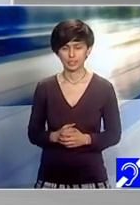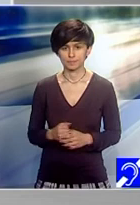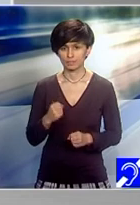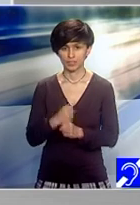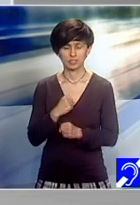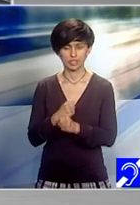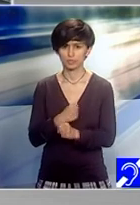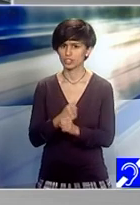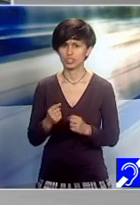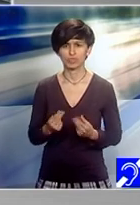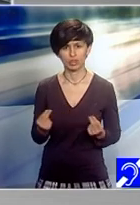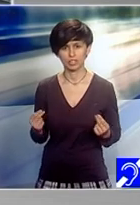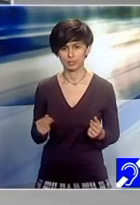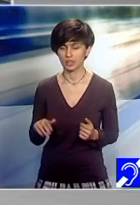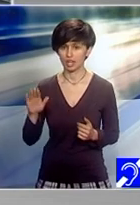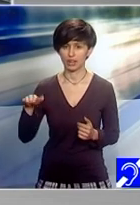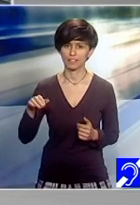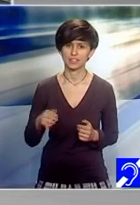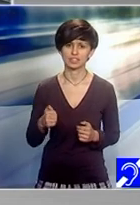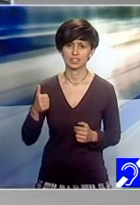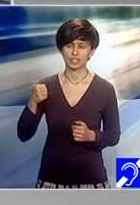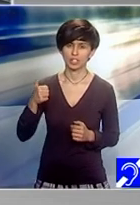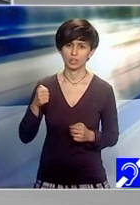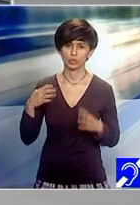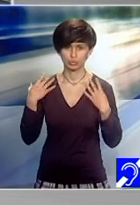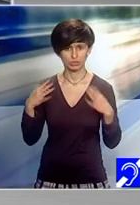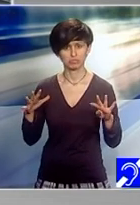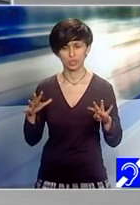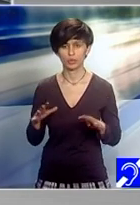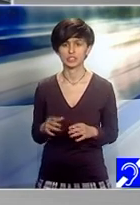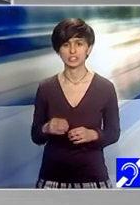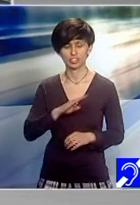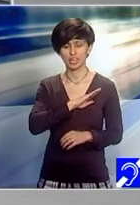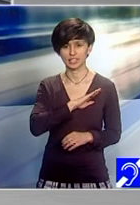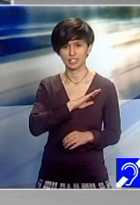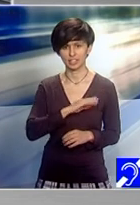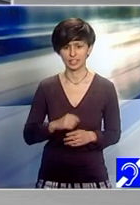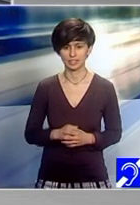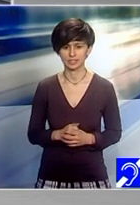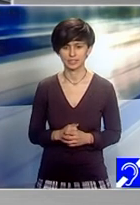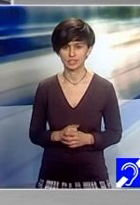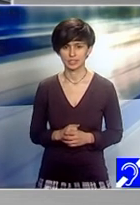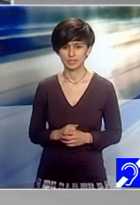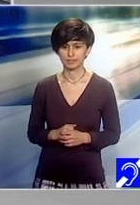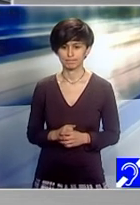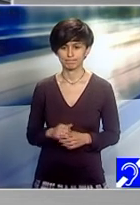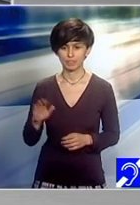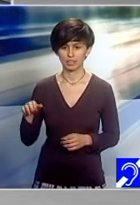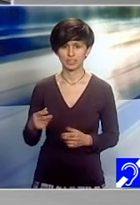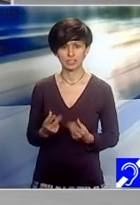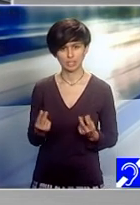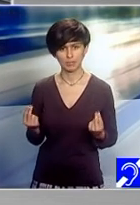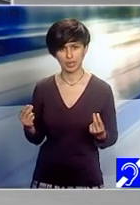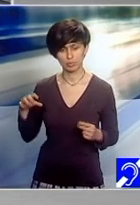Fiindcă aveți aproape 190 de ateliere, da? Da. Nu doar într-o locație, în mai multe